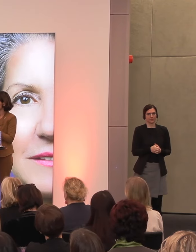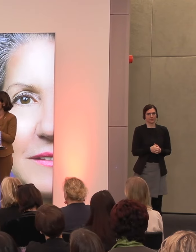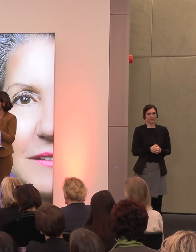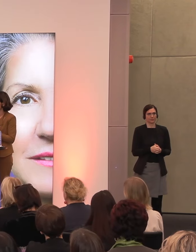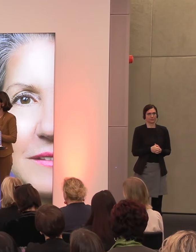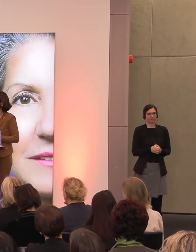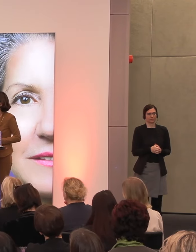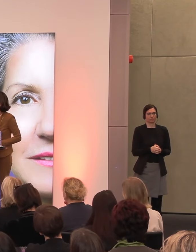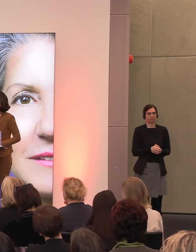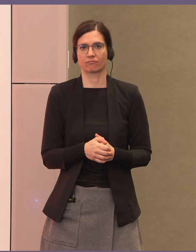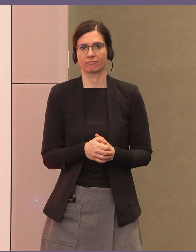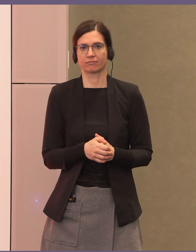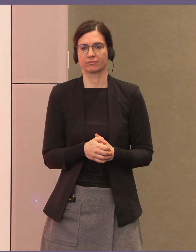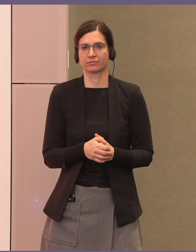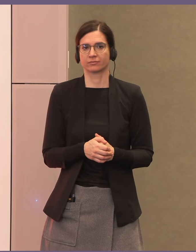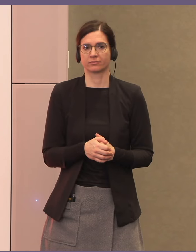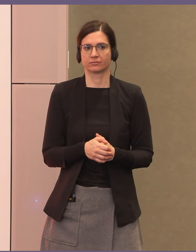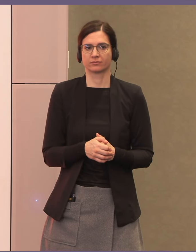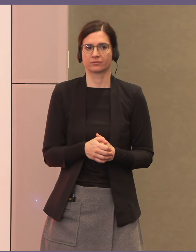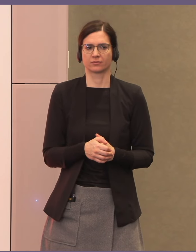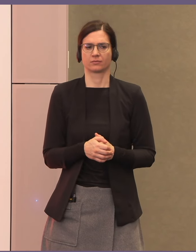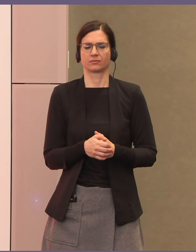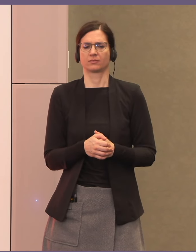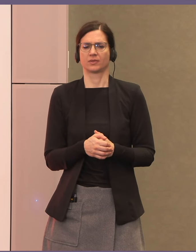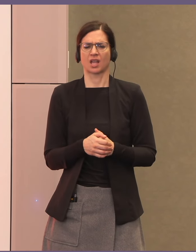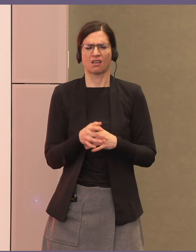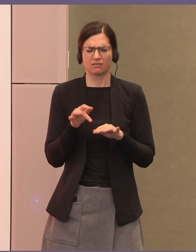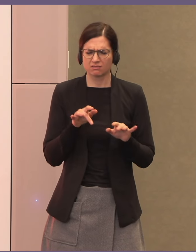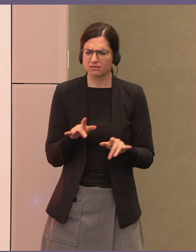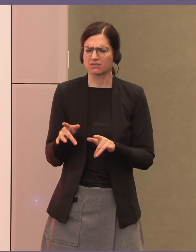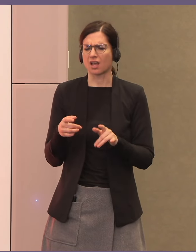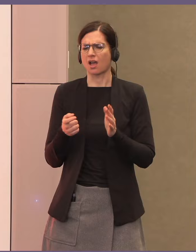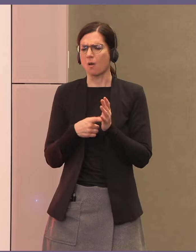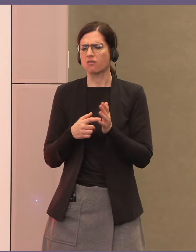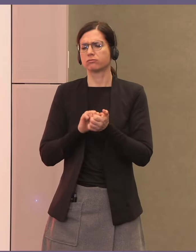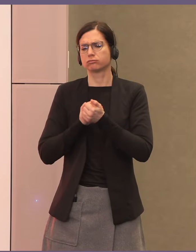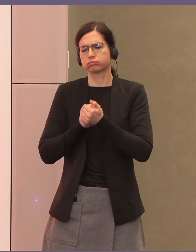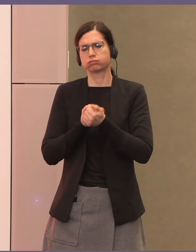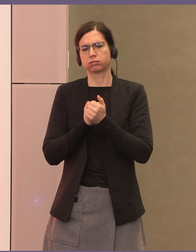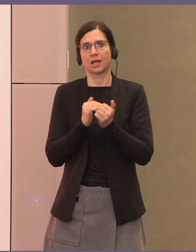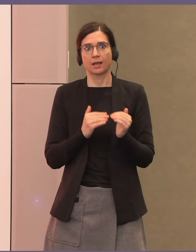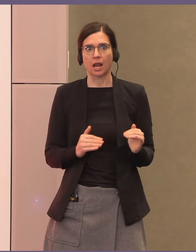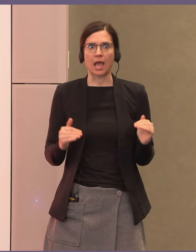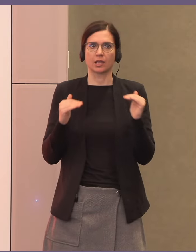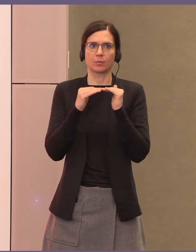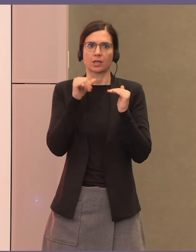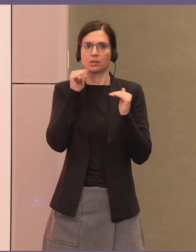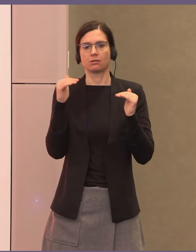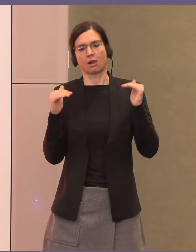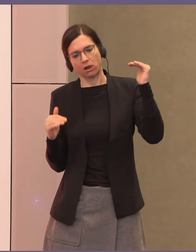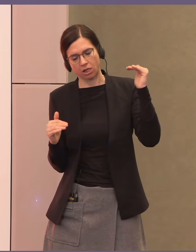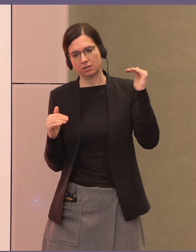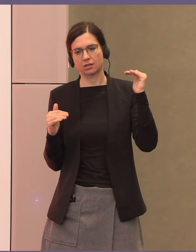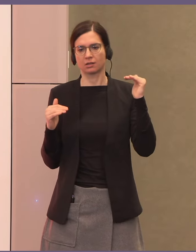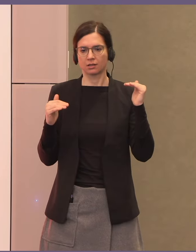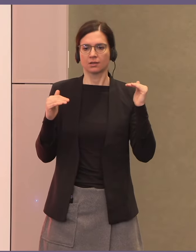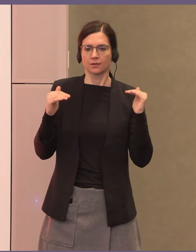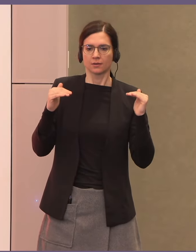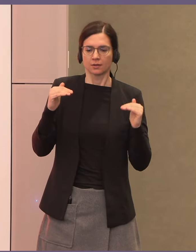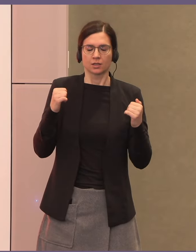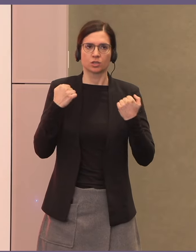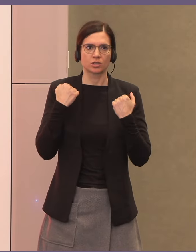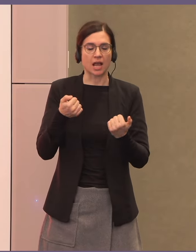Und bei dem oft Zehen und mühsamen Kampf um Gleichstellung, Gleichberechtigung und einer starken